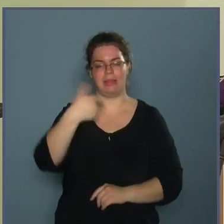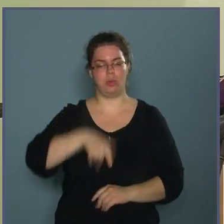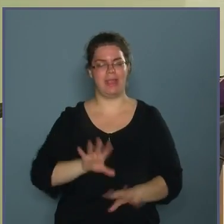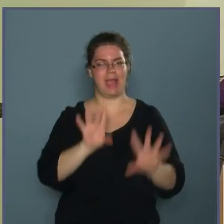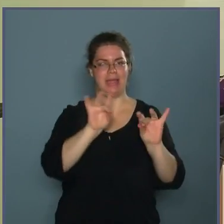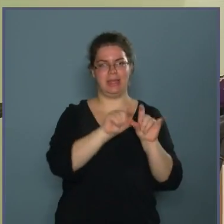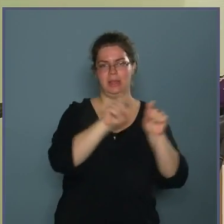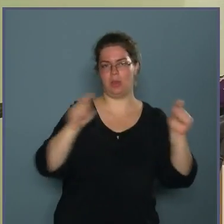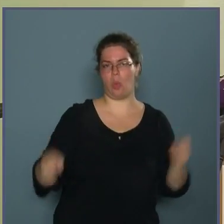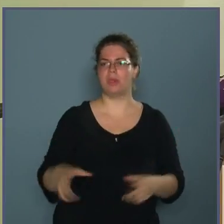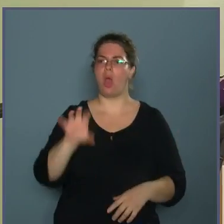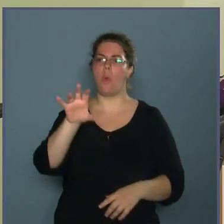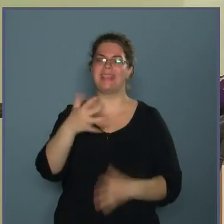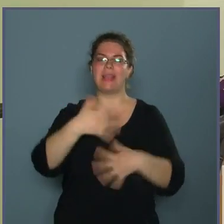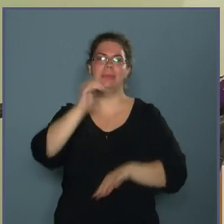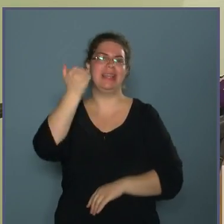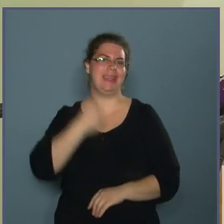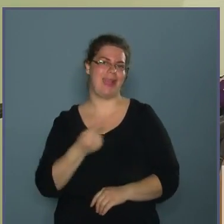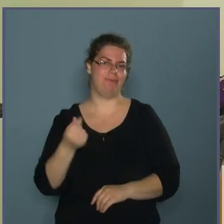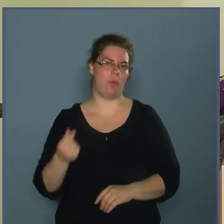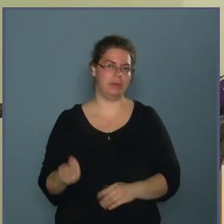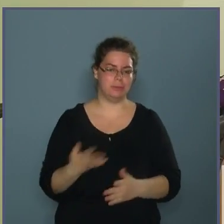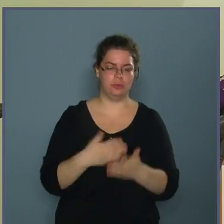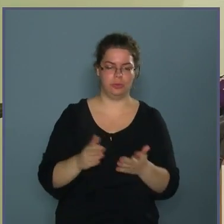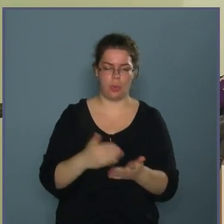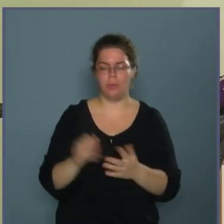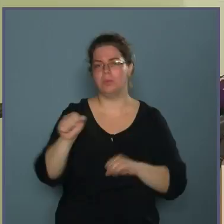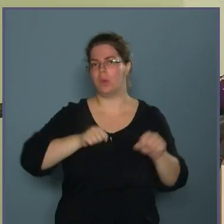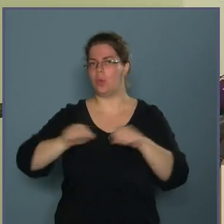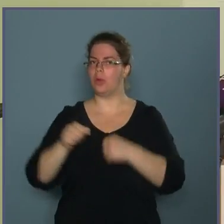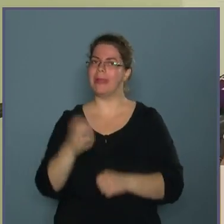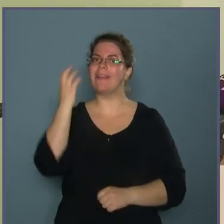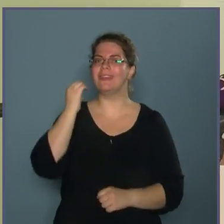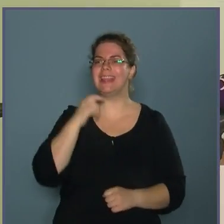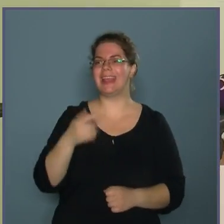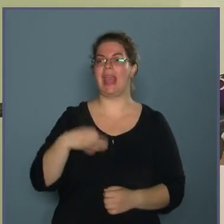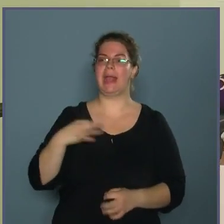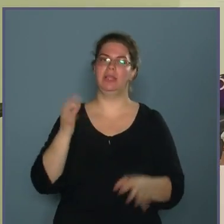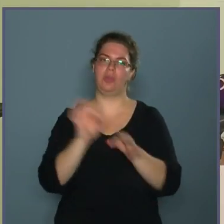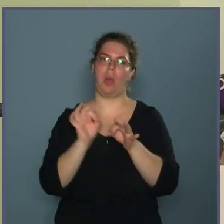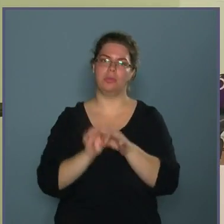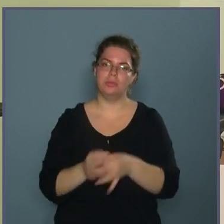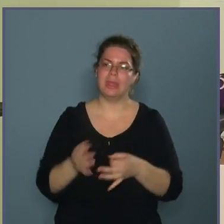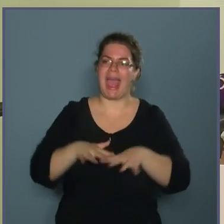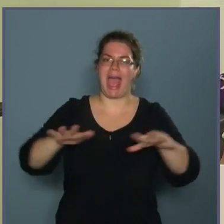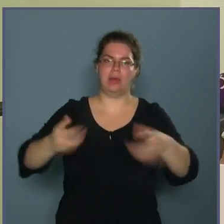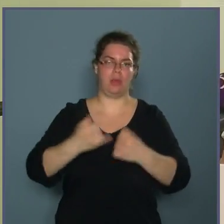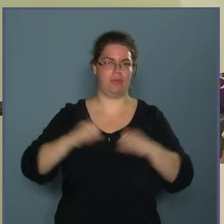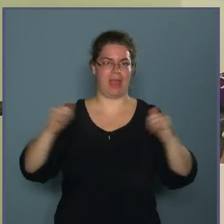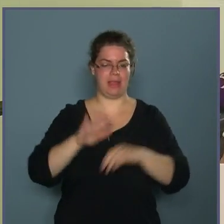2010 óta 500 milliárd forintot fordított a kormány a vidéki egészségügyi intézményhálózat fejlesztésére.